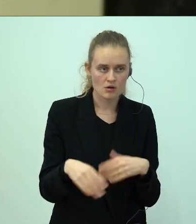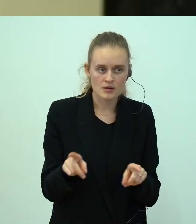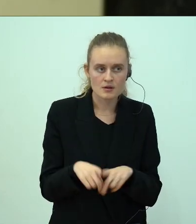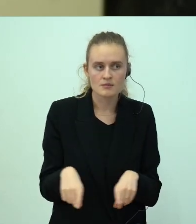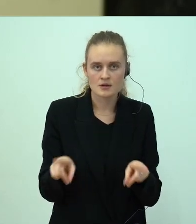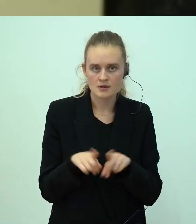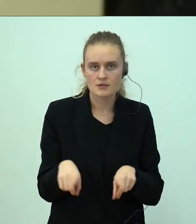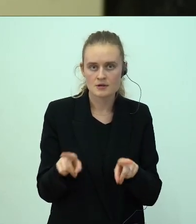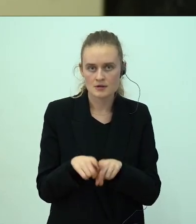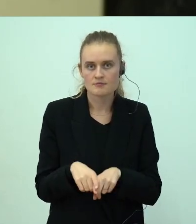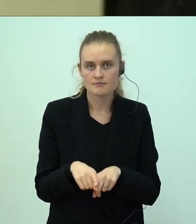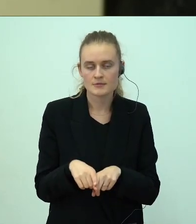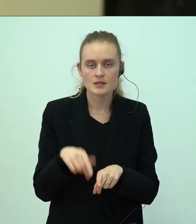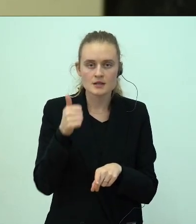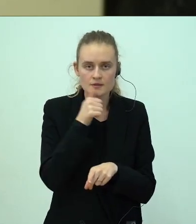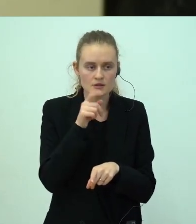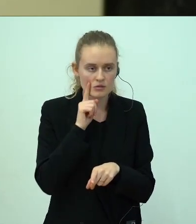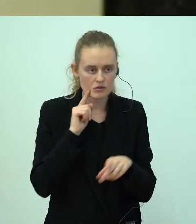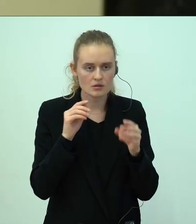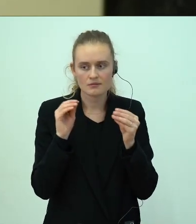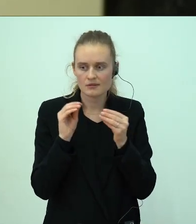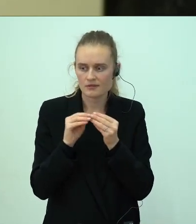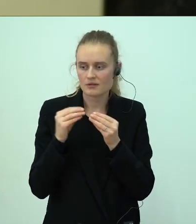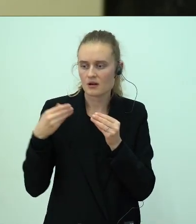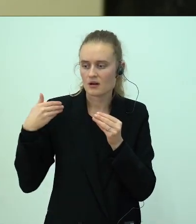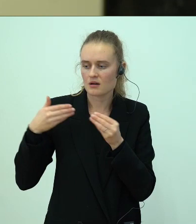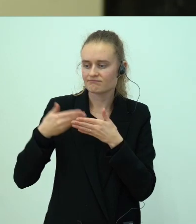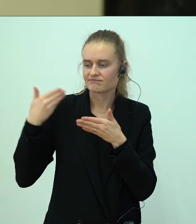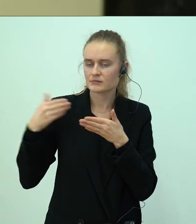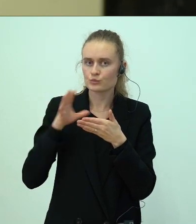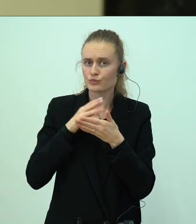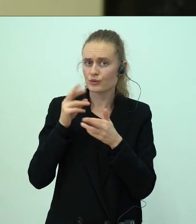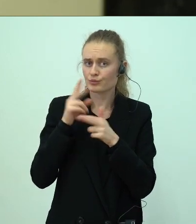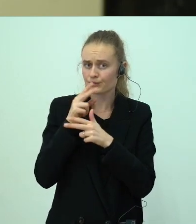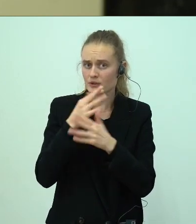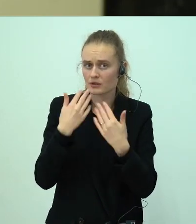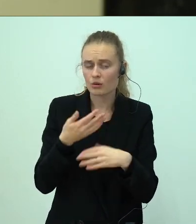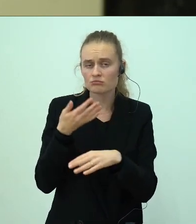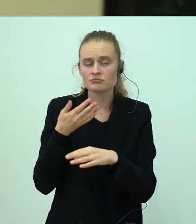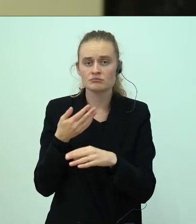Kažkodėl norima kartoti tas senas klaidas ir man tikrai tai yra nusibodę.